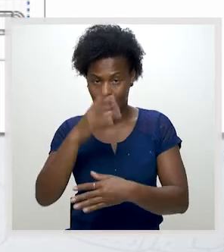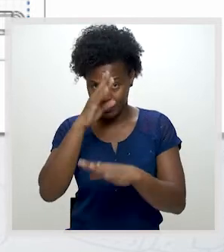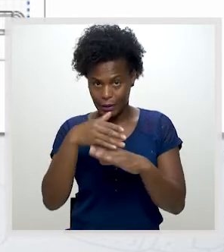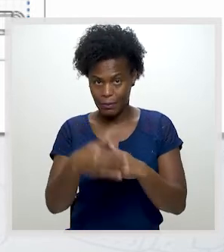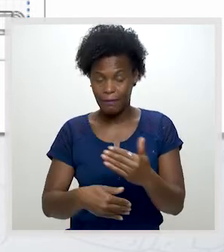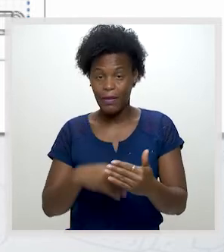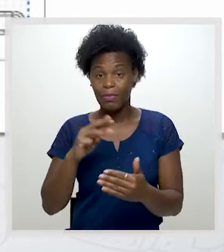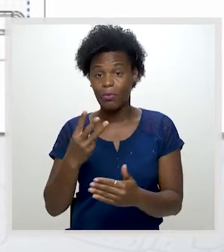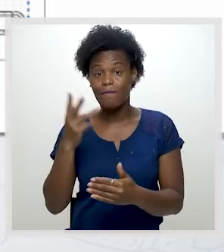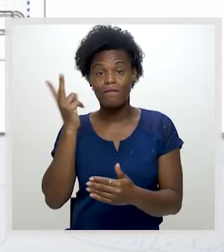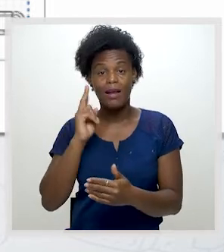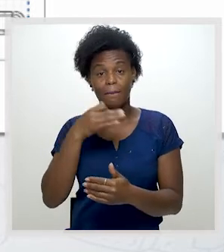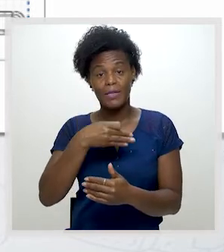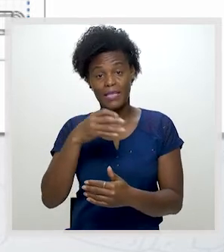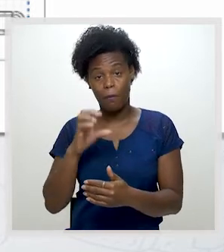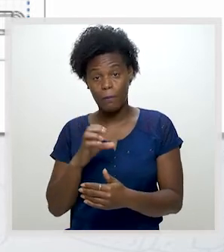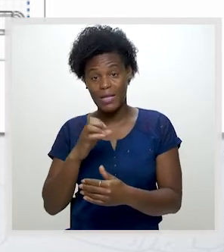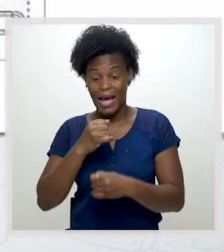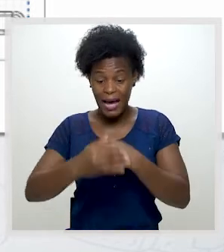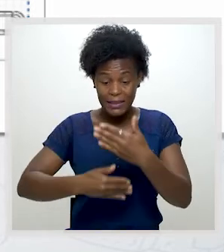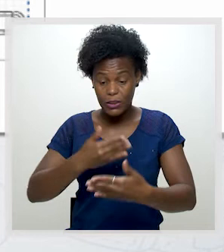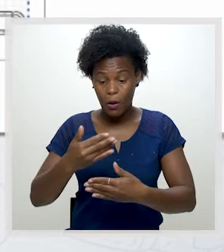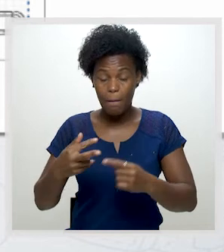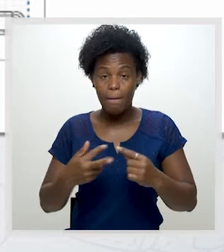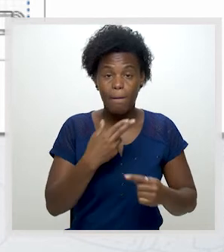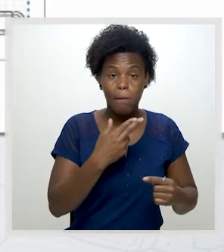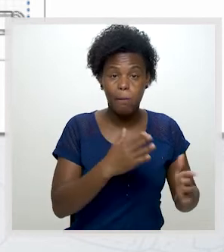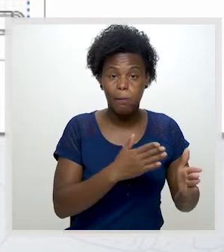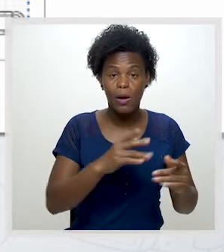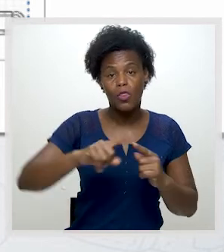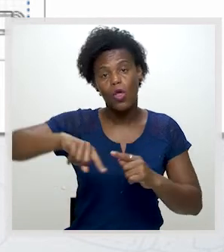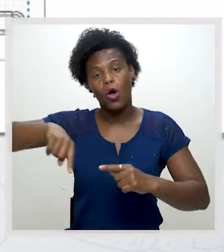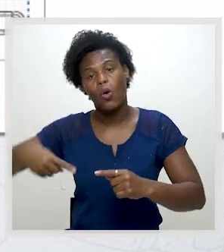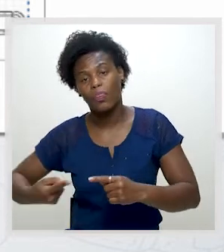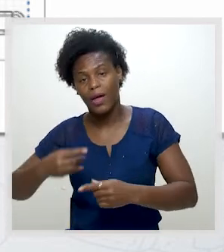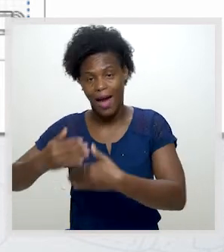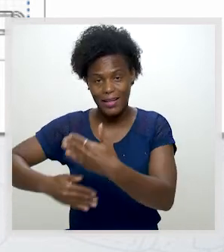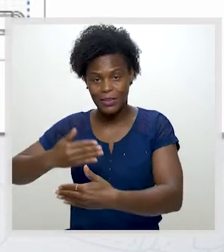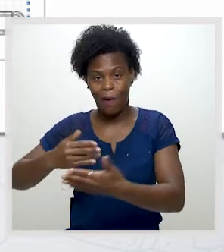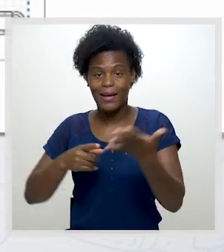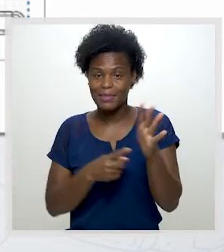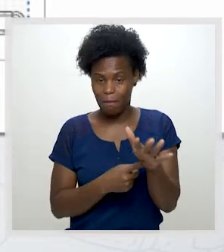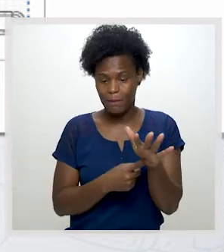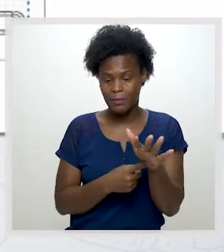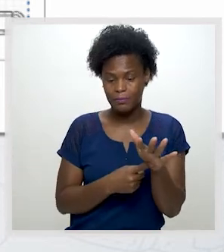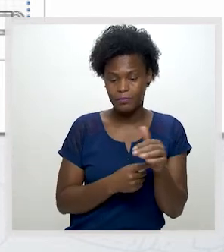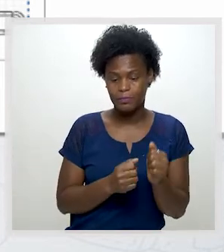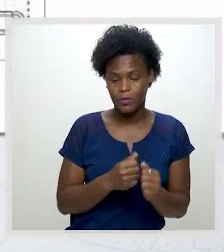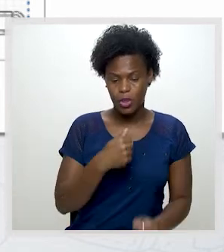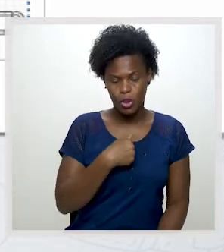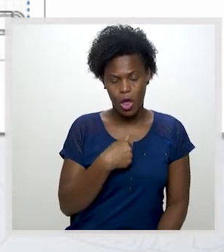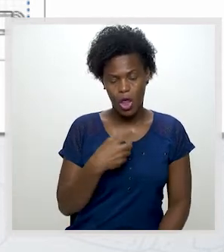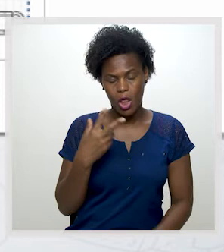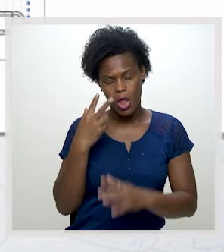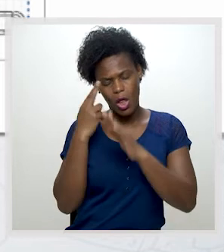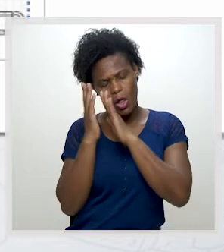passé composé, action interrompue par une autre action. Exemple, je dormais